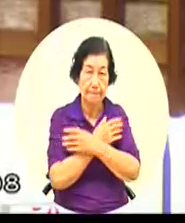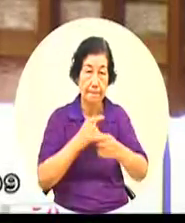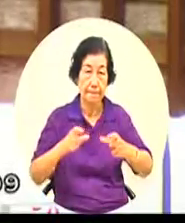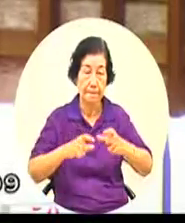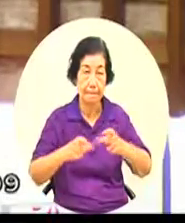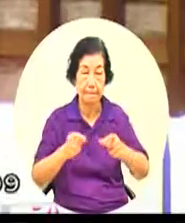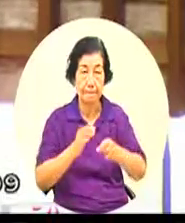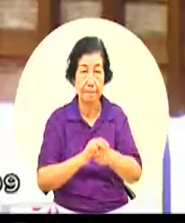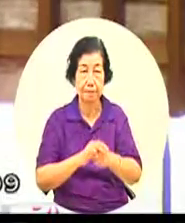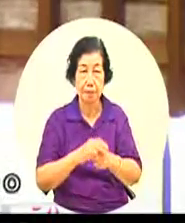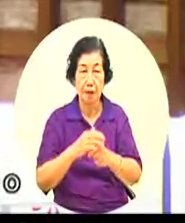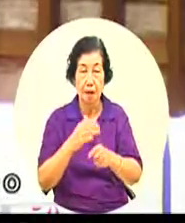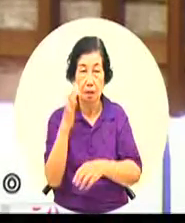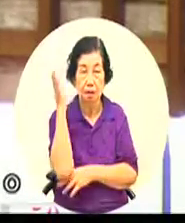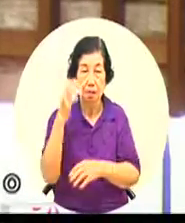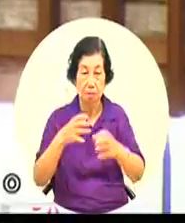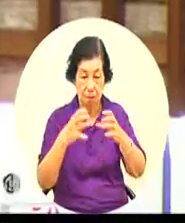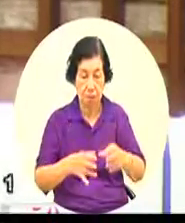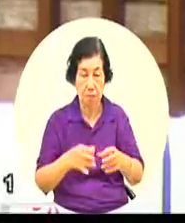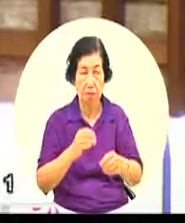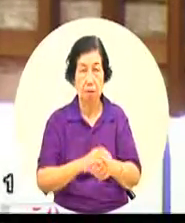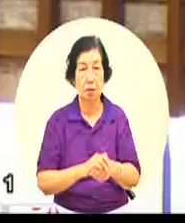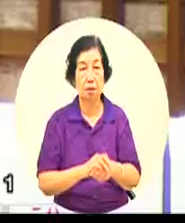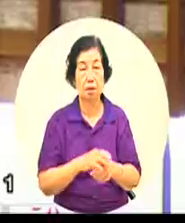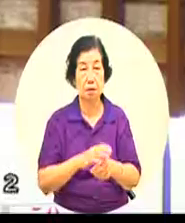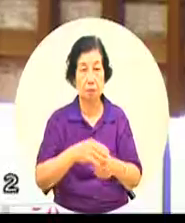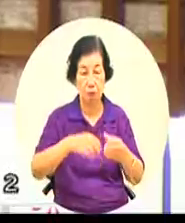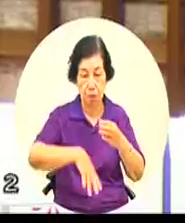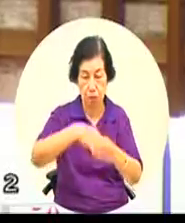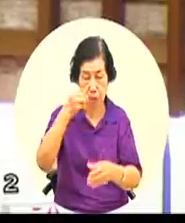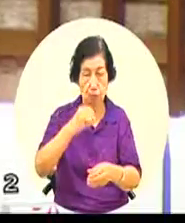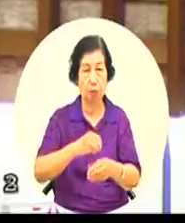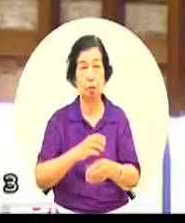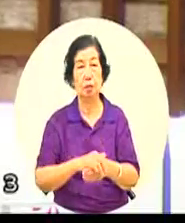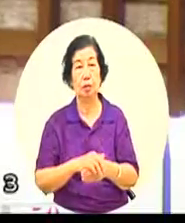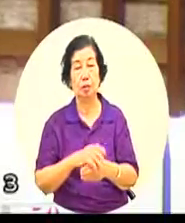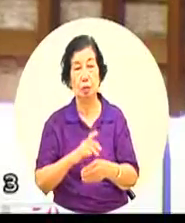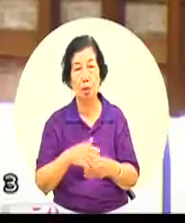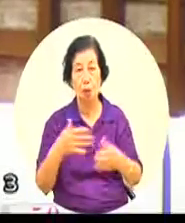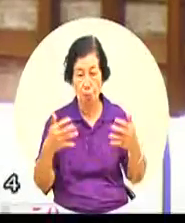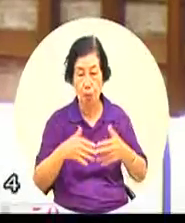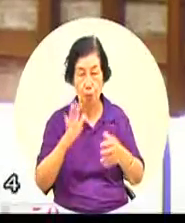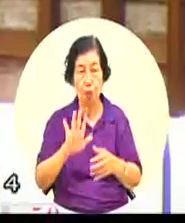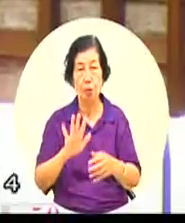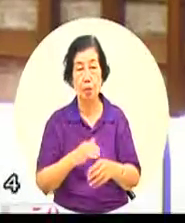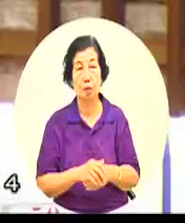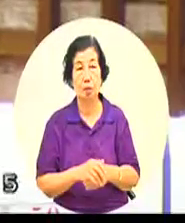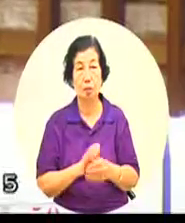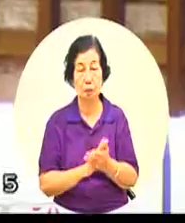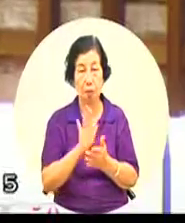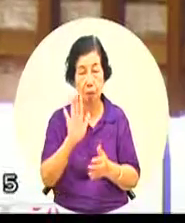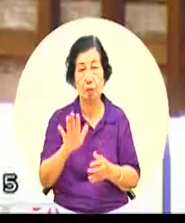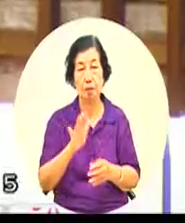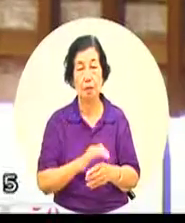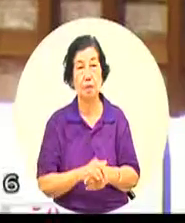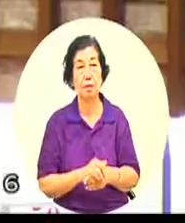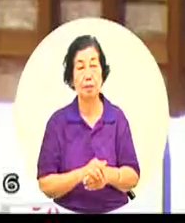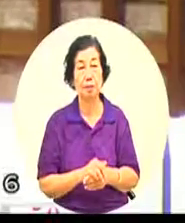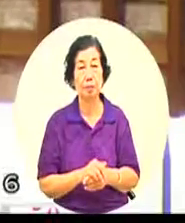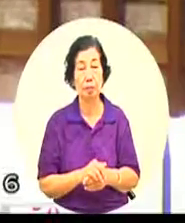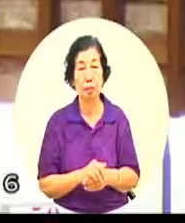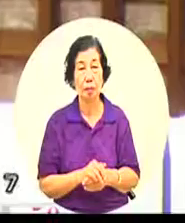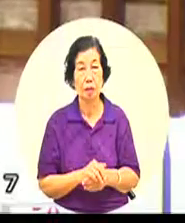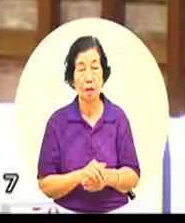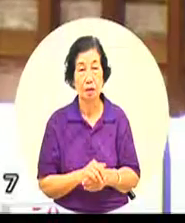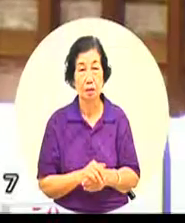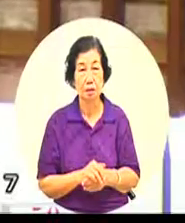啊，哎、呀，这一届来讲就面临了抽签的种种的状况的问题啊、哦。那至于未来啊，就是换句话说，就下